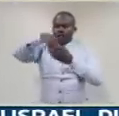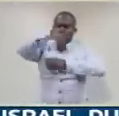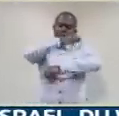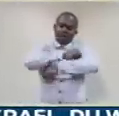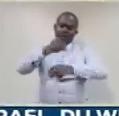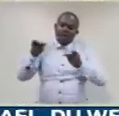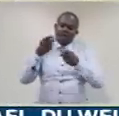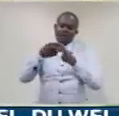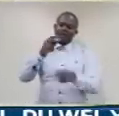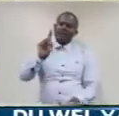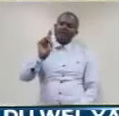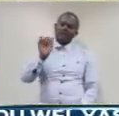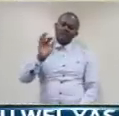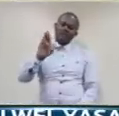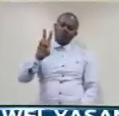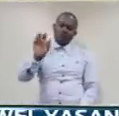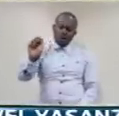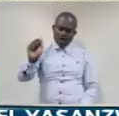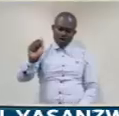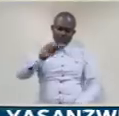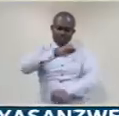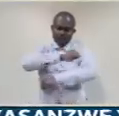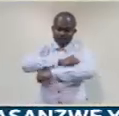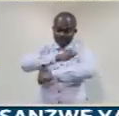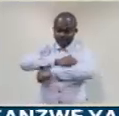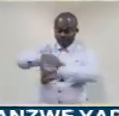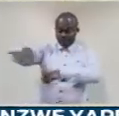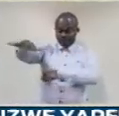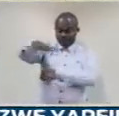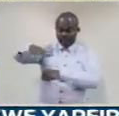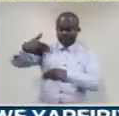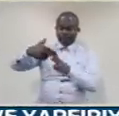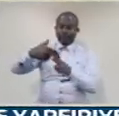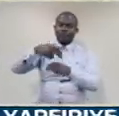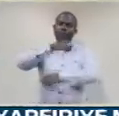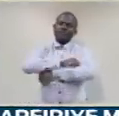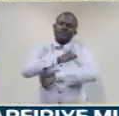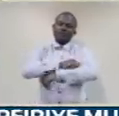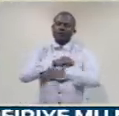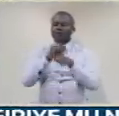hitwa Kirwa, ishuri yahigishije ishuri rya gategisimu.